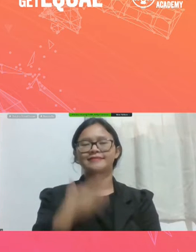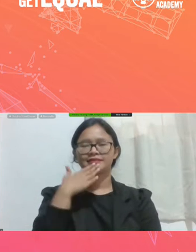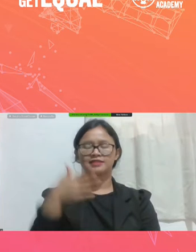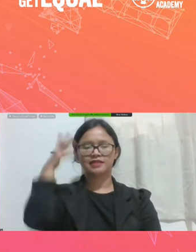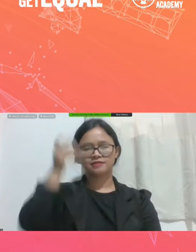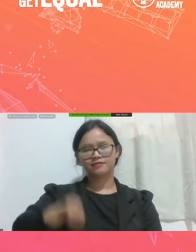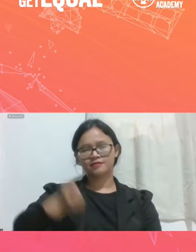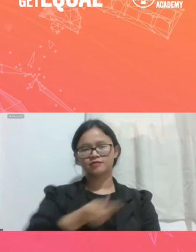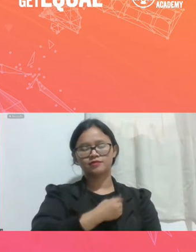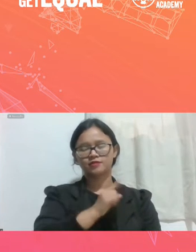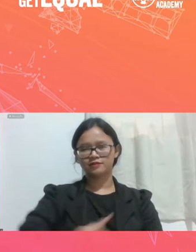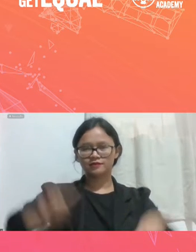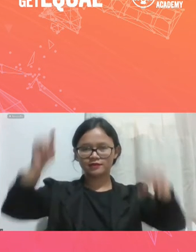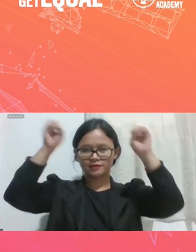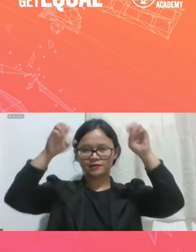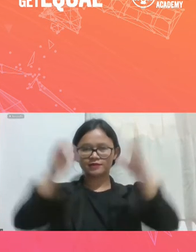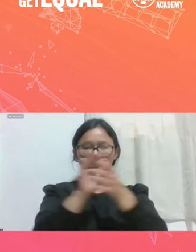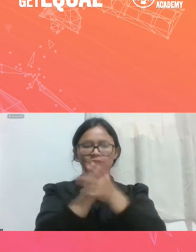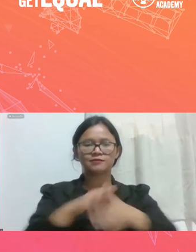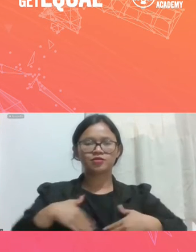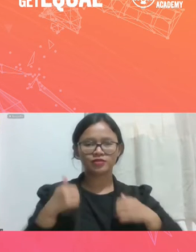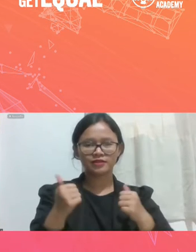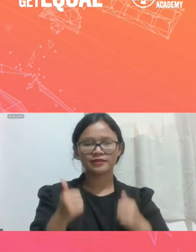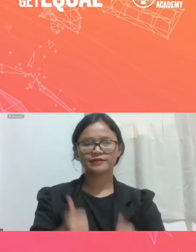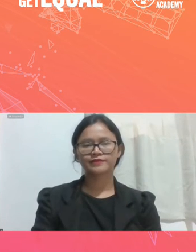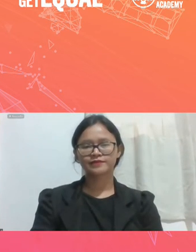buat semuanya. Terima kasih.